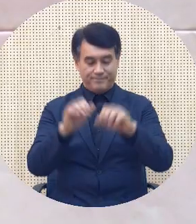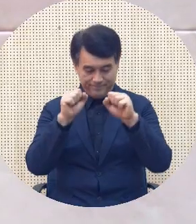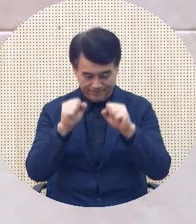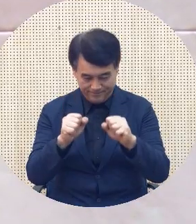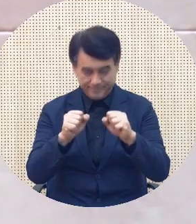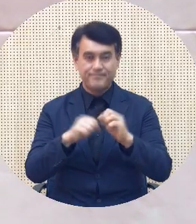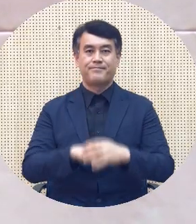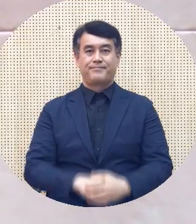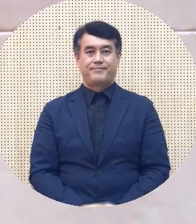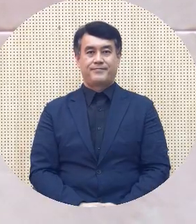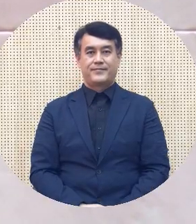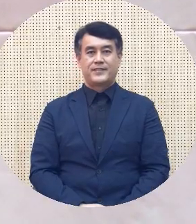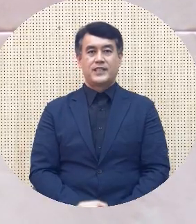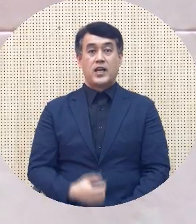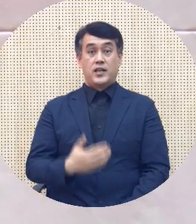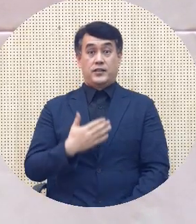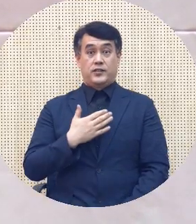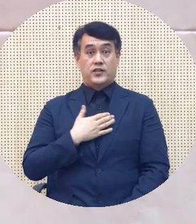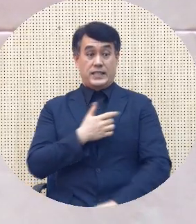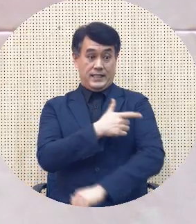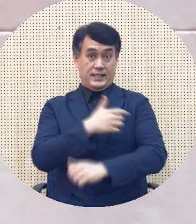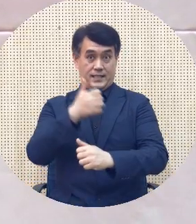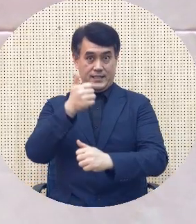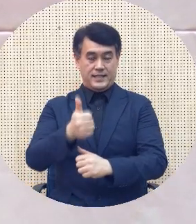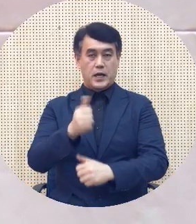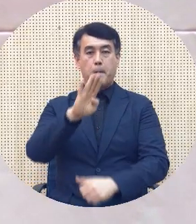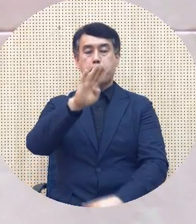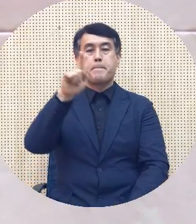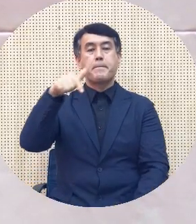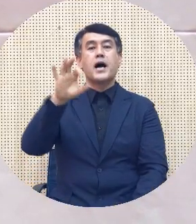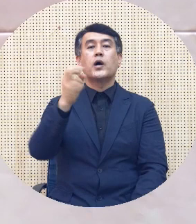안녕하십니까. 저는 대신정 이사장 박용천입니다.